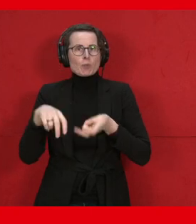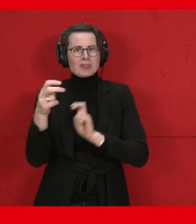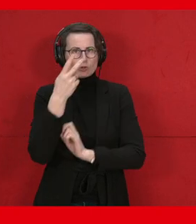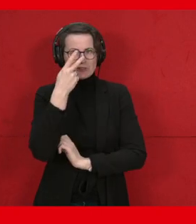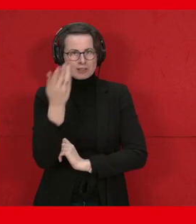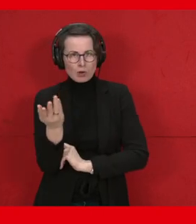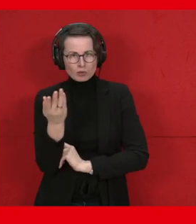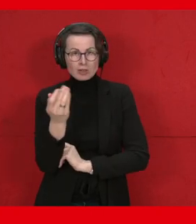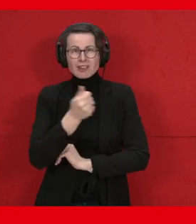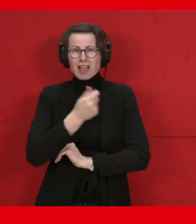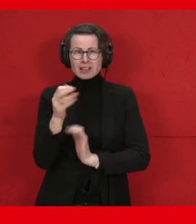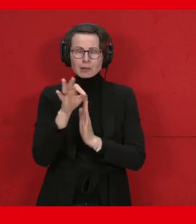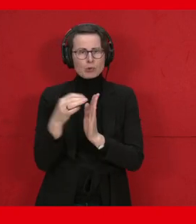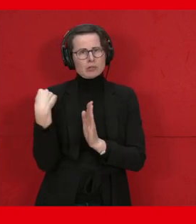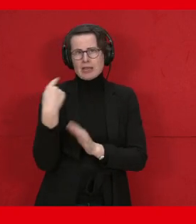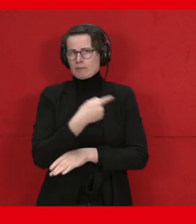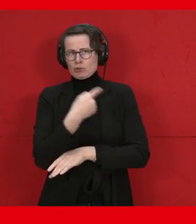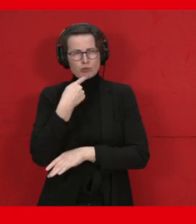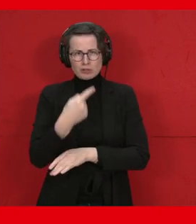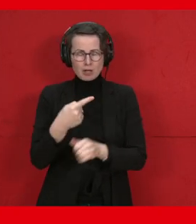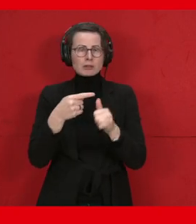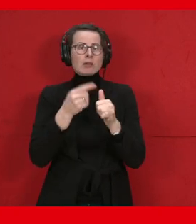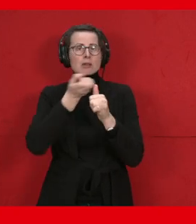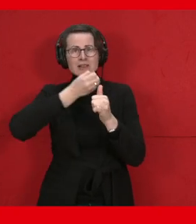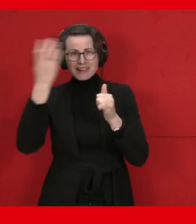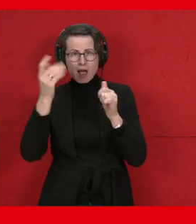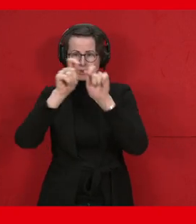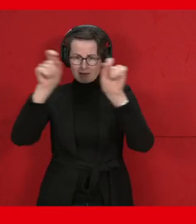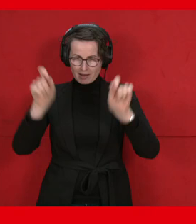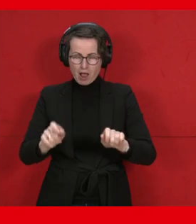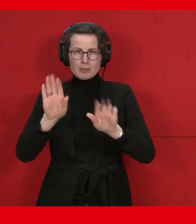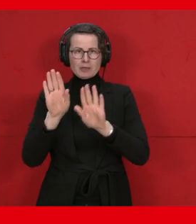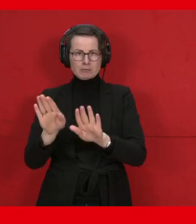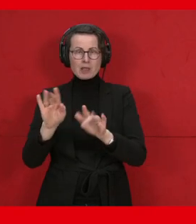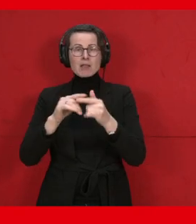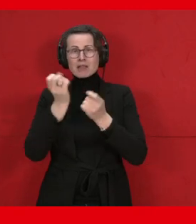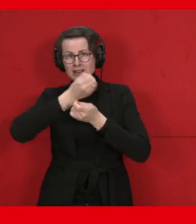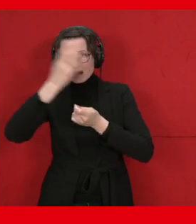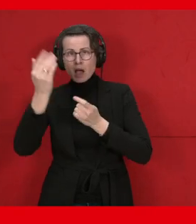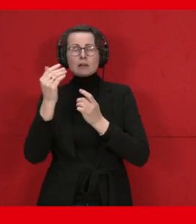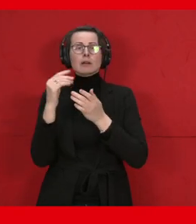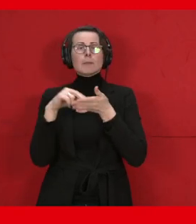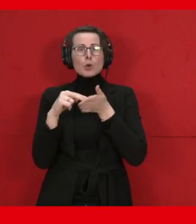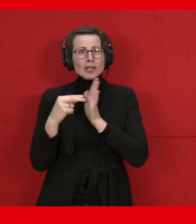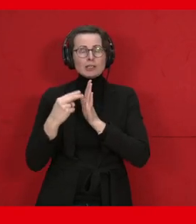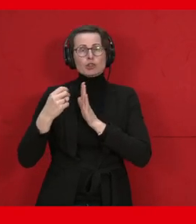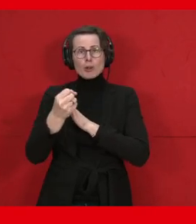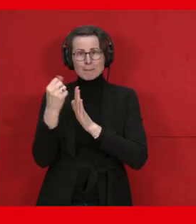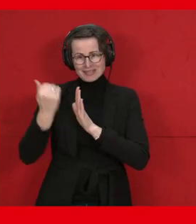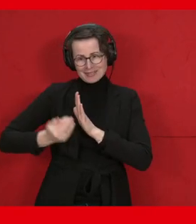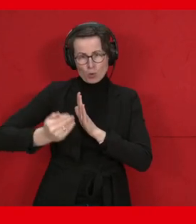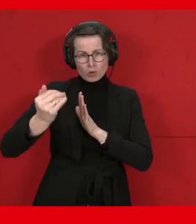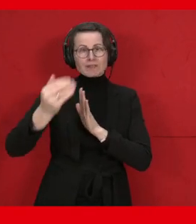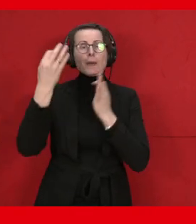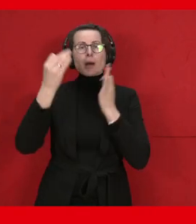sind angesprochen, klare Rahmenbedingungen, klare politische Missionen. Ich bin sehr, sehr dafür, eine Verlässlichkeit zu